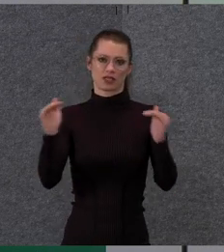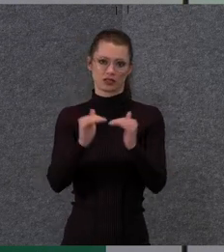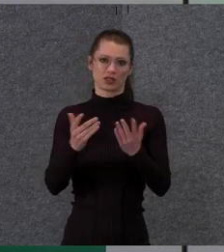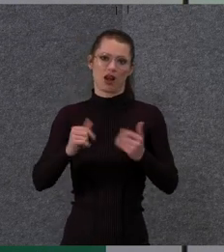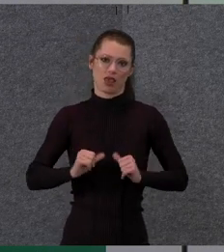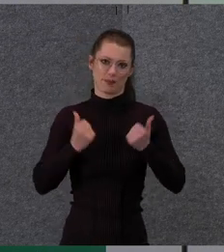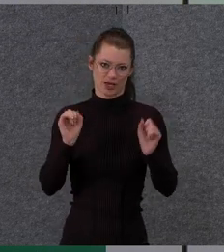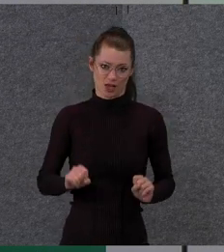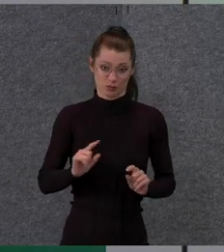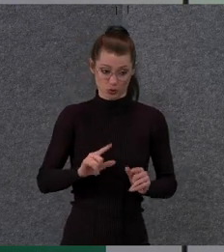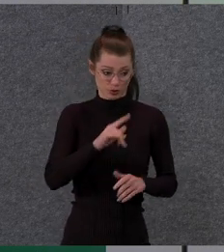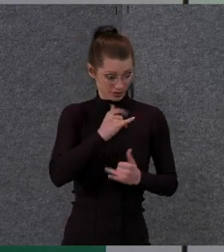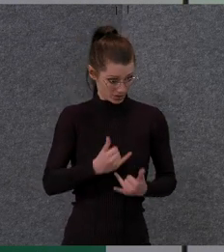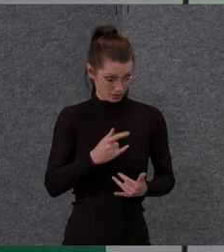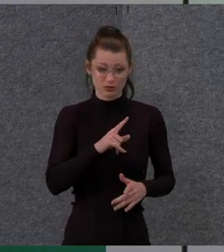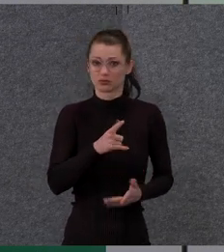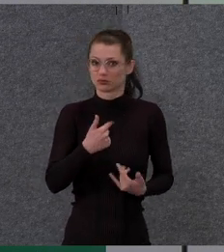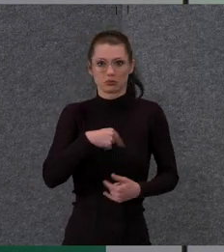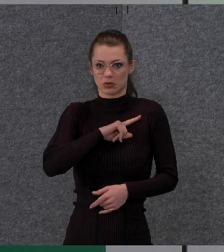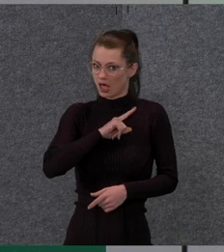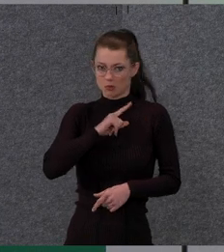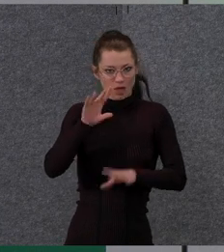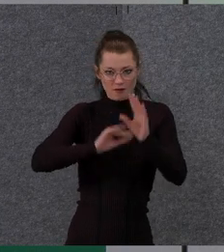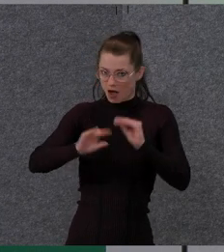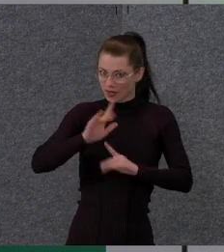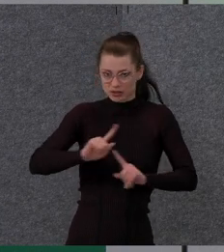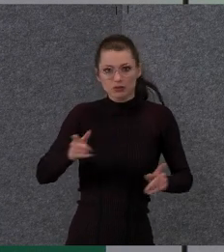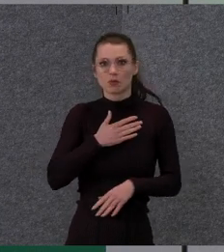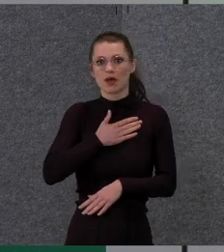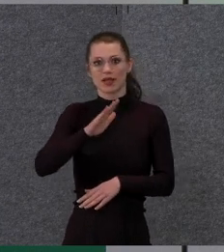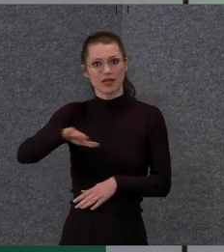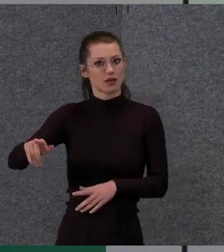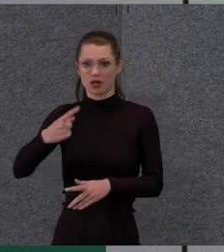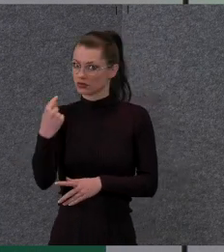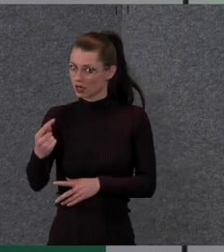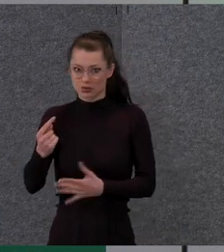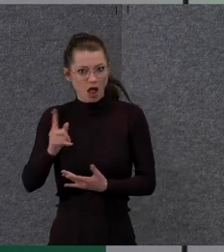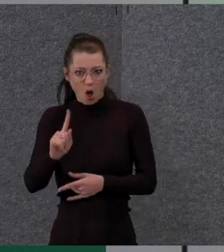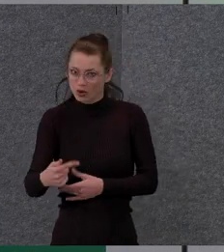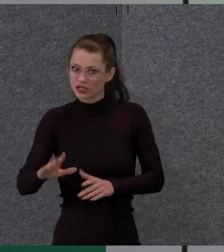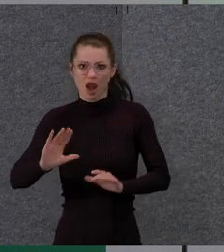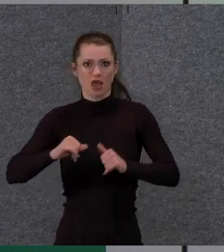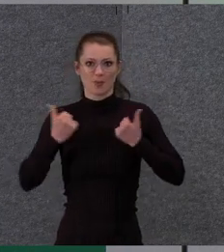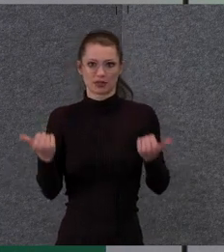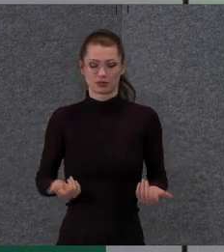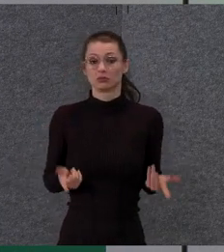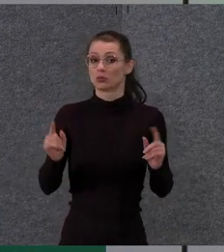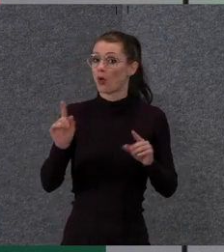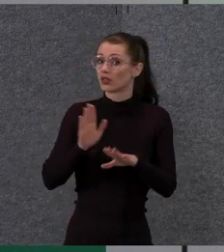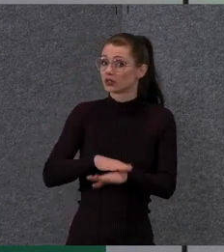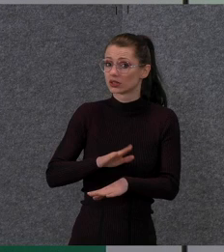wir so weitermachen wie bisher, werden wir das nicht erleben und unsere Kinder auch nicht. Dafür haben wir keine